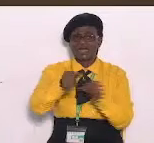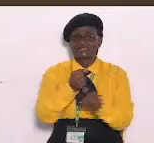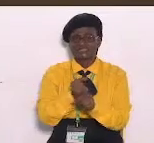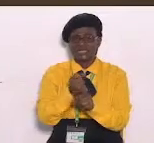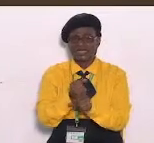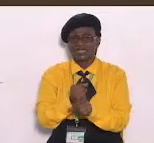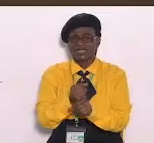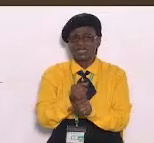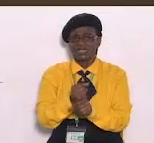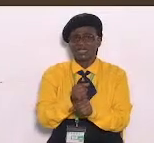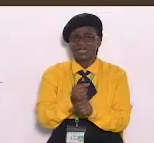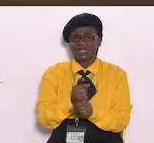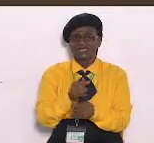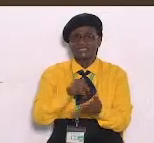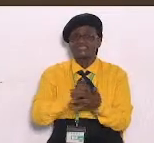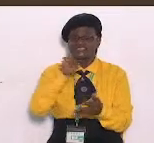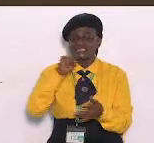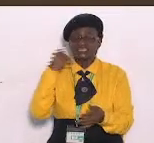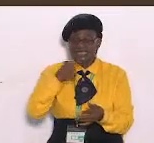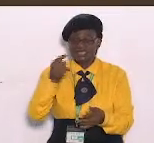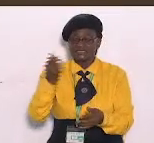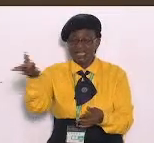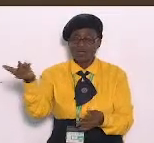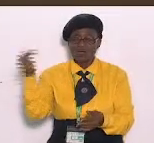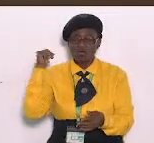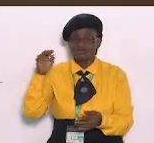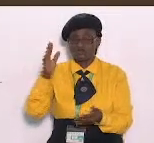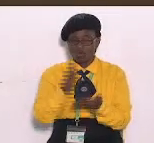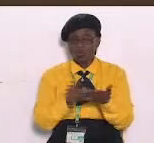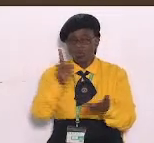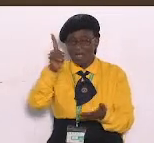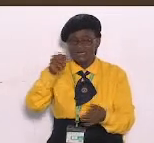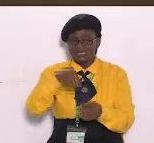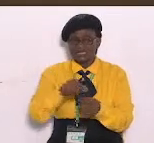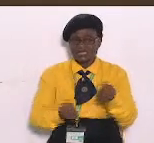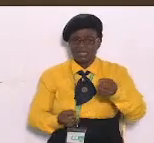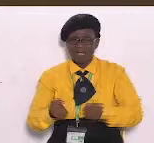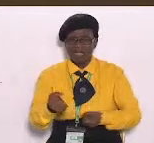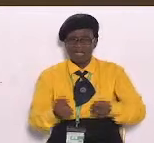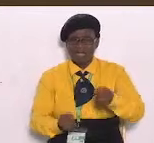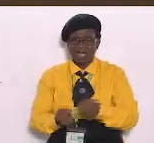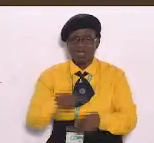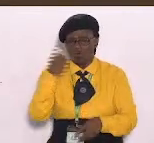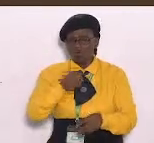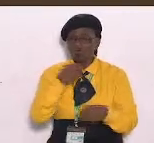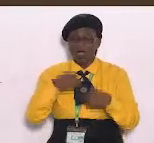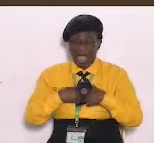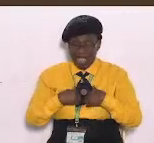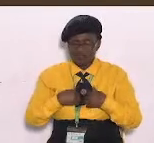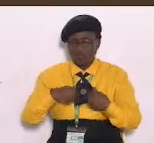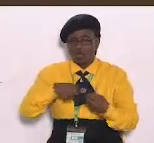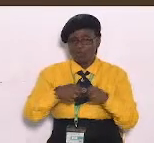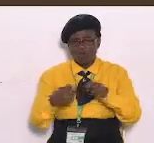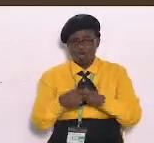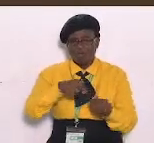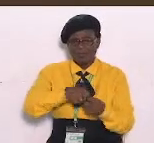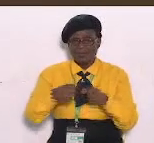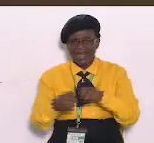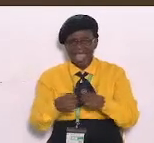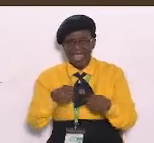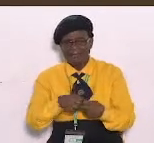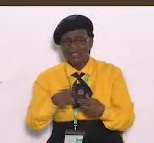années passé et Dieu a dit qu'il y a quelqu'un dans la foule qui avait des